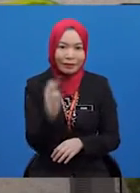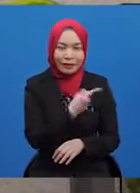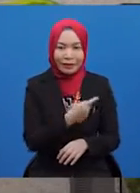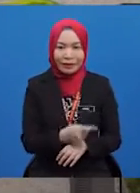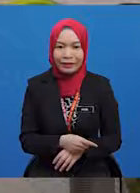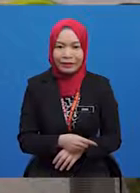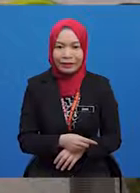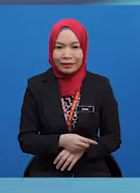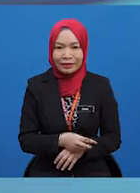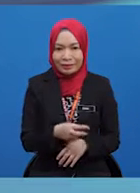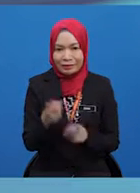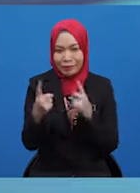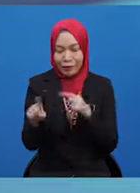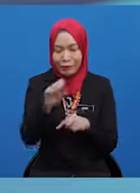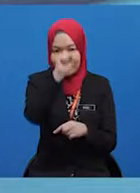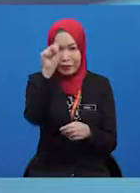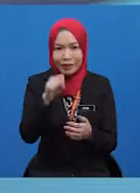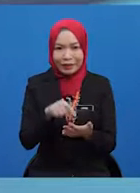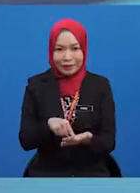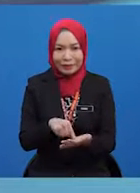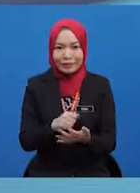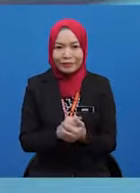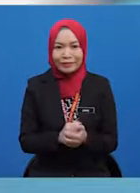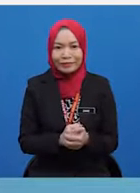menjawab beberapa soalan. Sudah sedia?